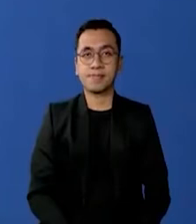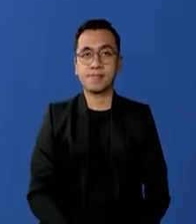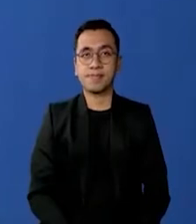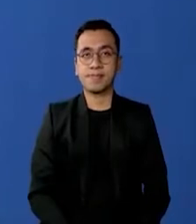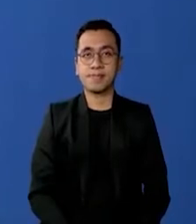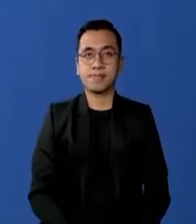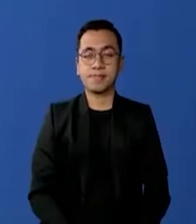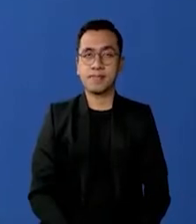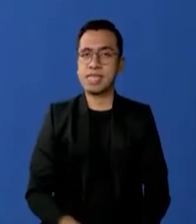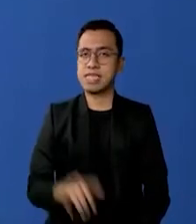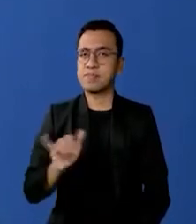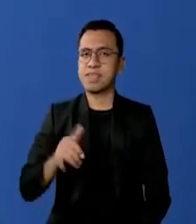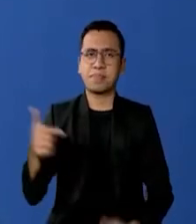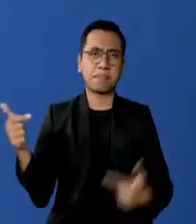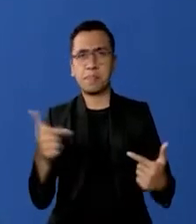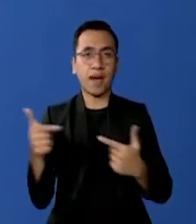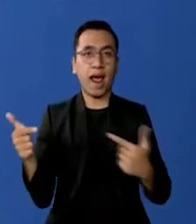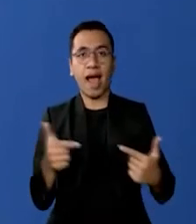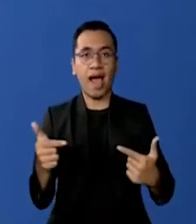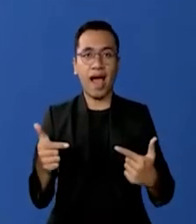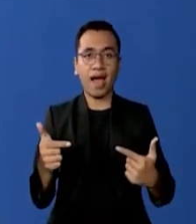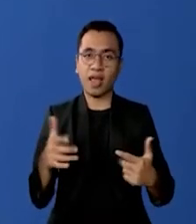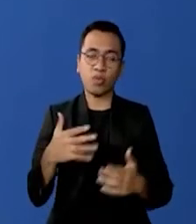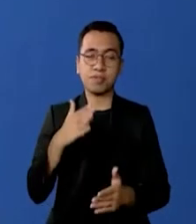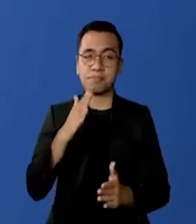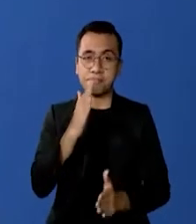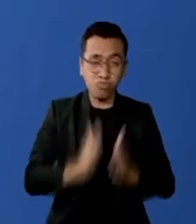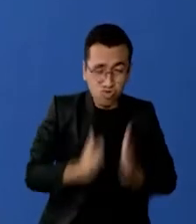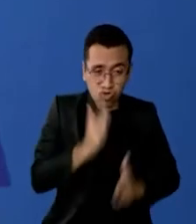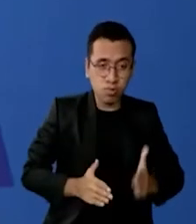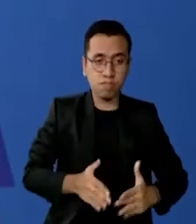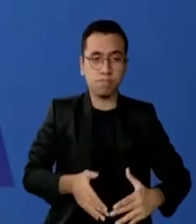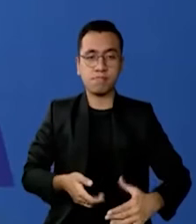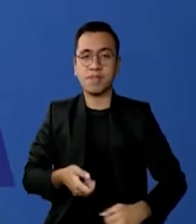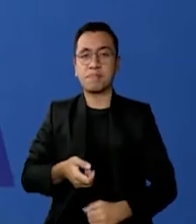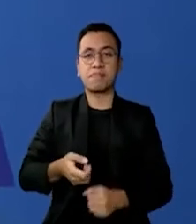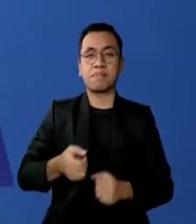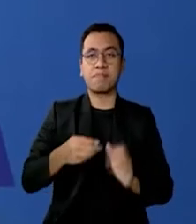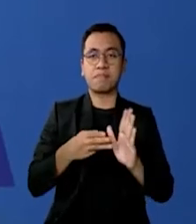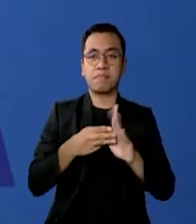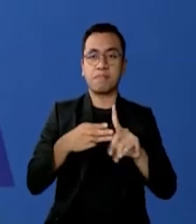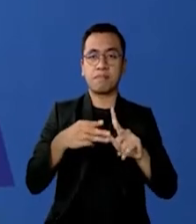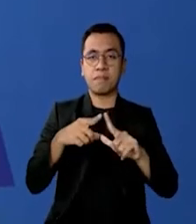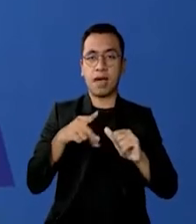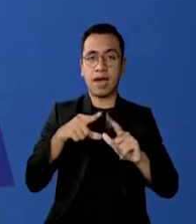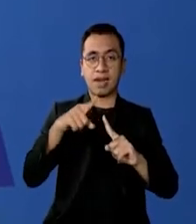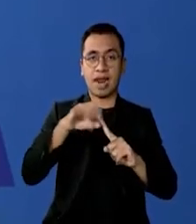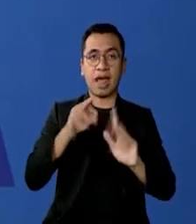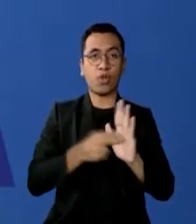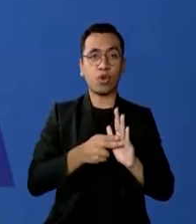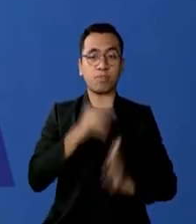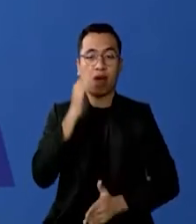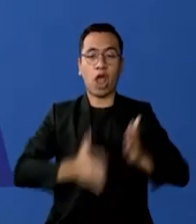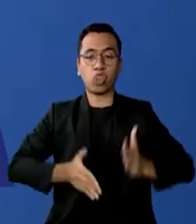yang marathon jadi ini bukan Sprite tapi ini Marathon karena kita nggak bisa berpikir